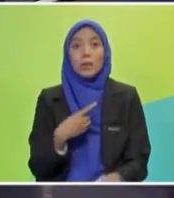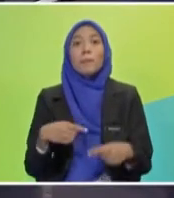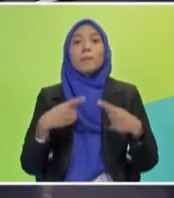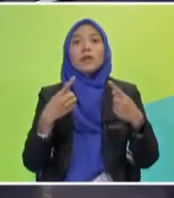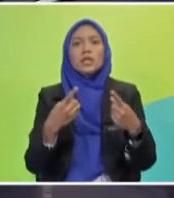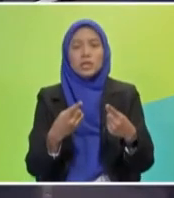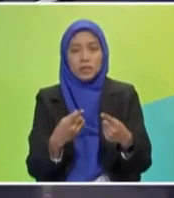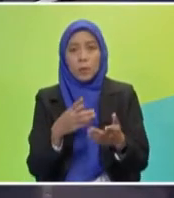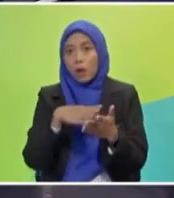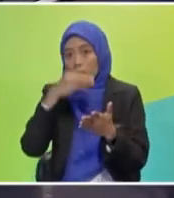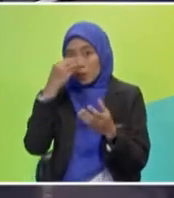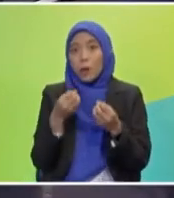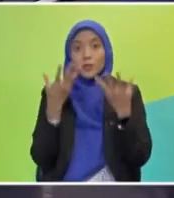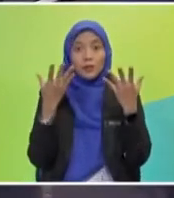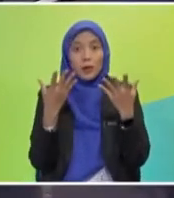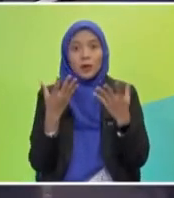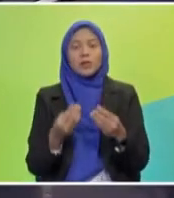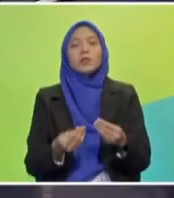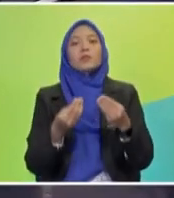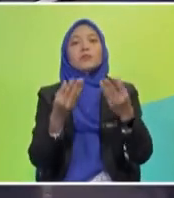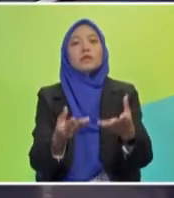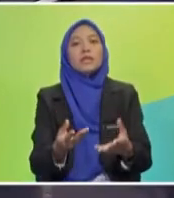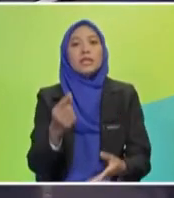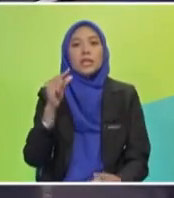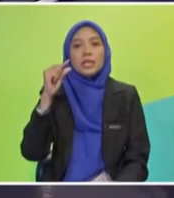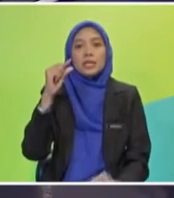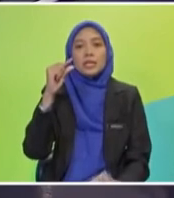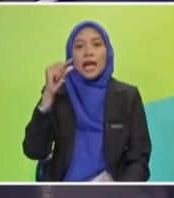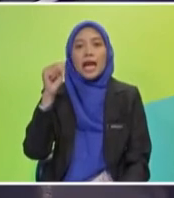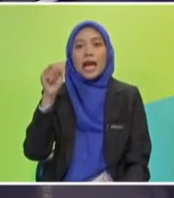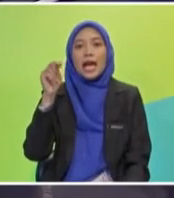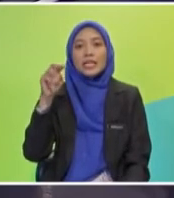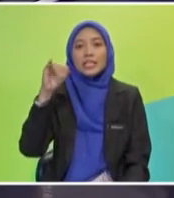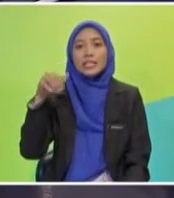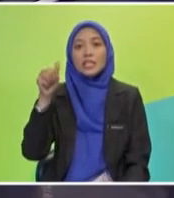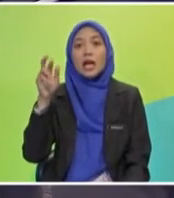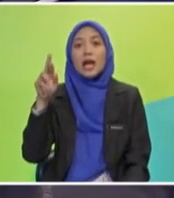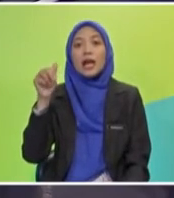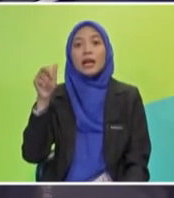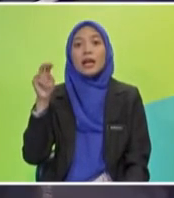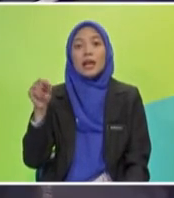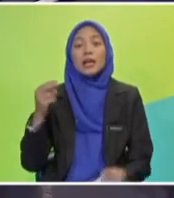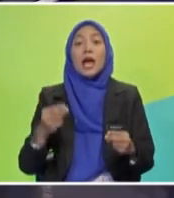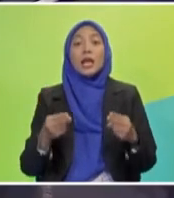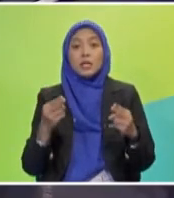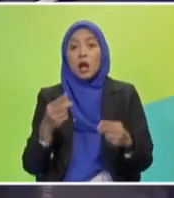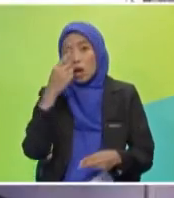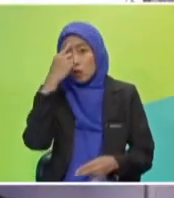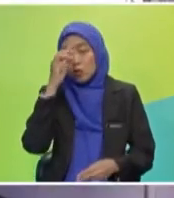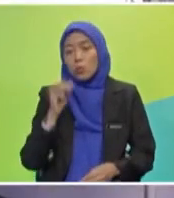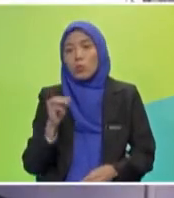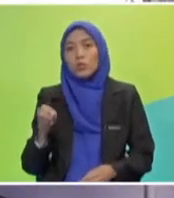yeah, kita nak bagi ganjaran dekat murid-murid kita yang aktif pada yeah hari ini, yang bersedia untuk